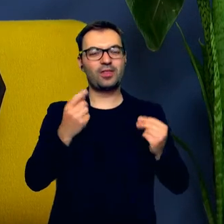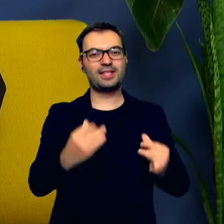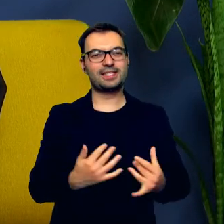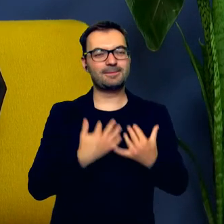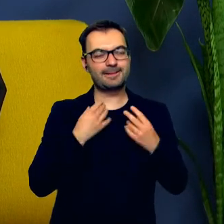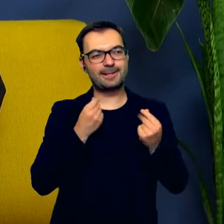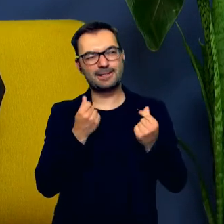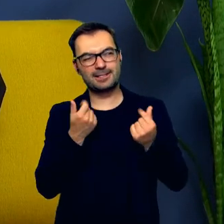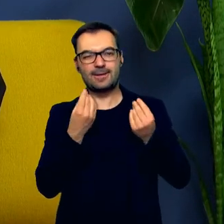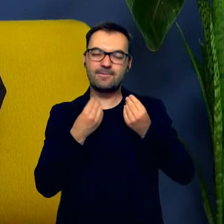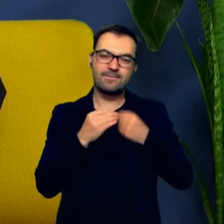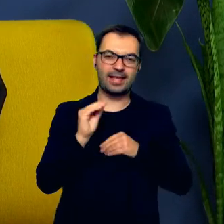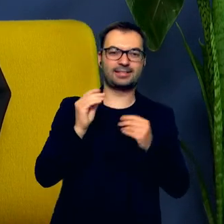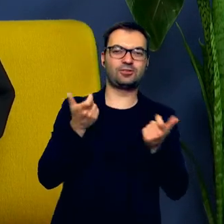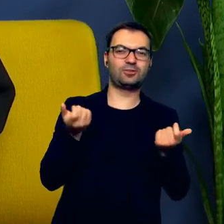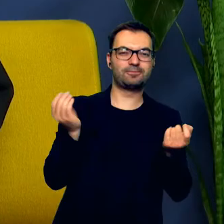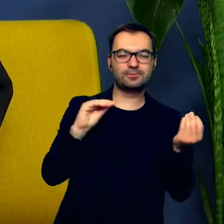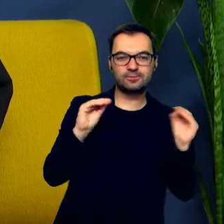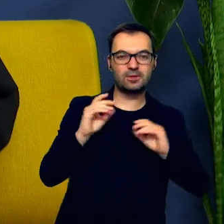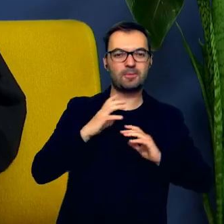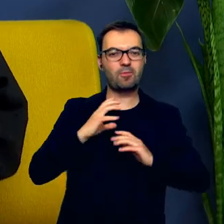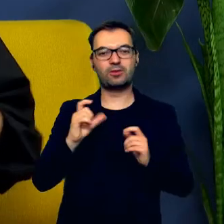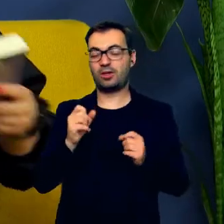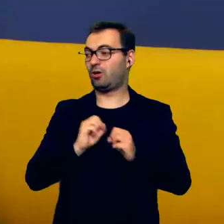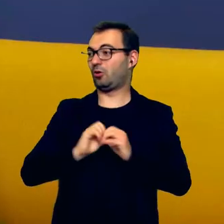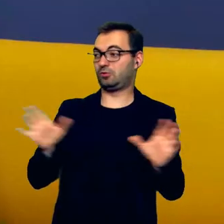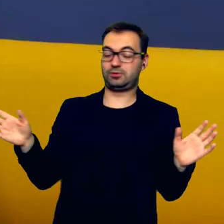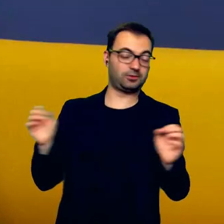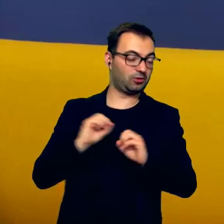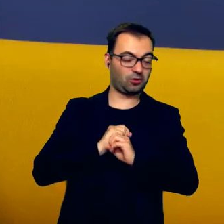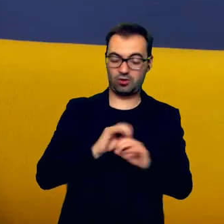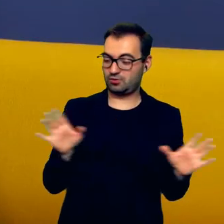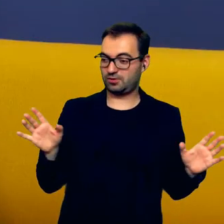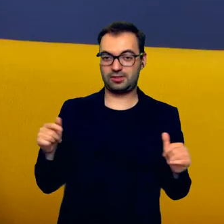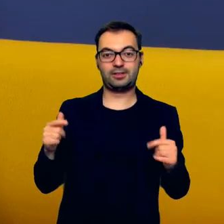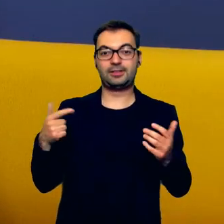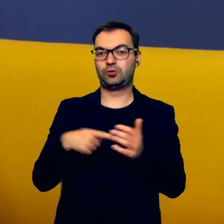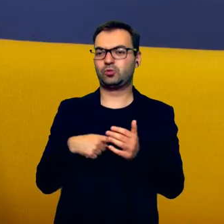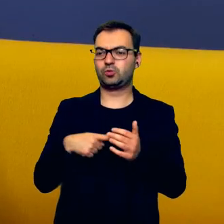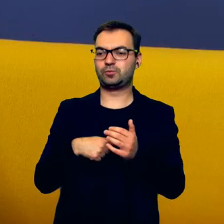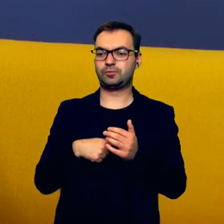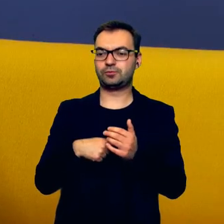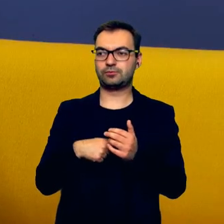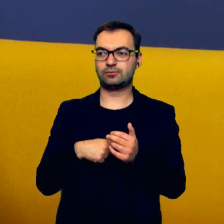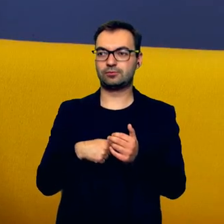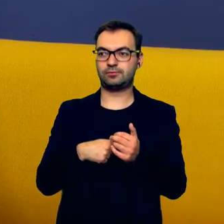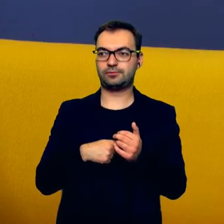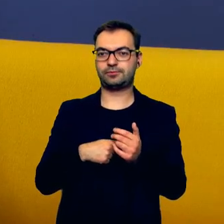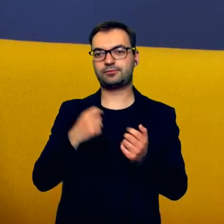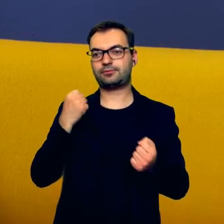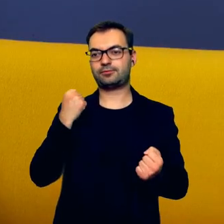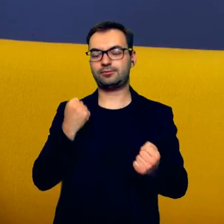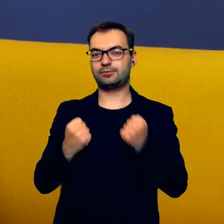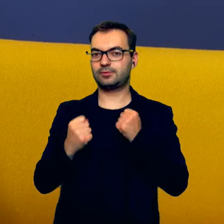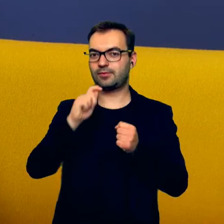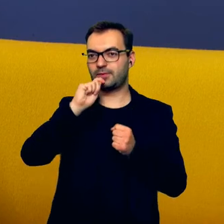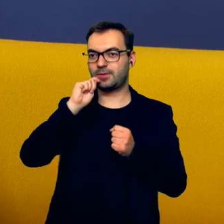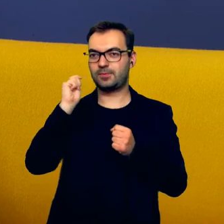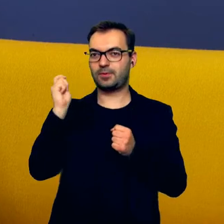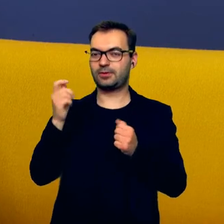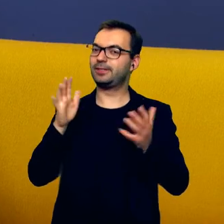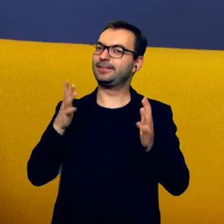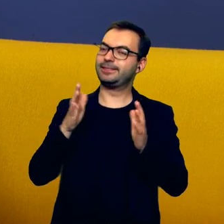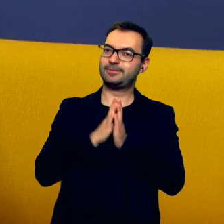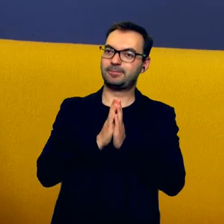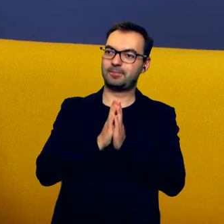być szersze, ciekawsze, gdzieś tam bogatsze? Oczywiście. Tutaj jest taka trudna wędrówka, wie pani,